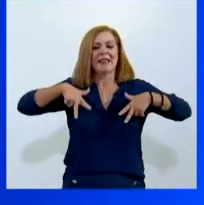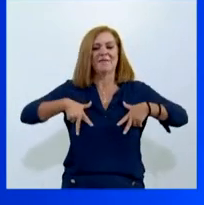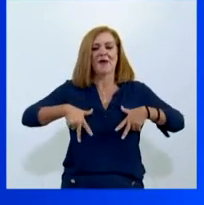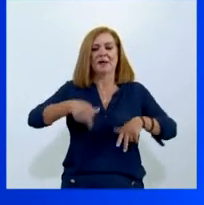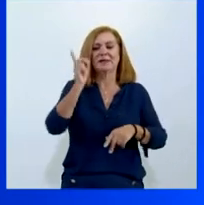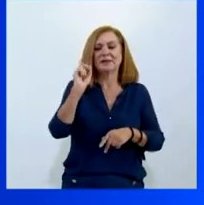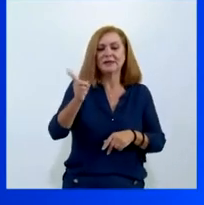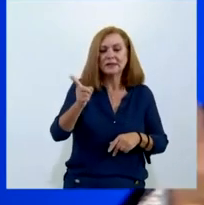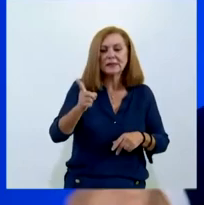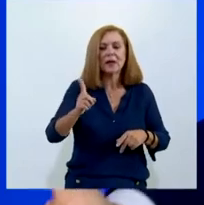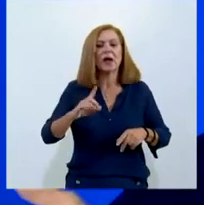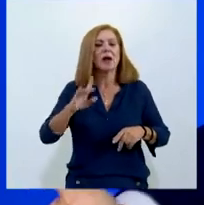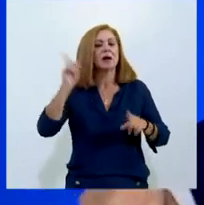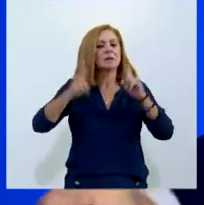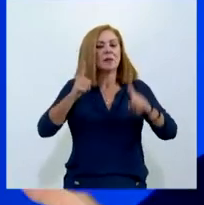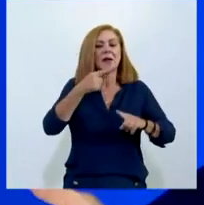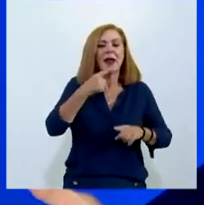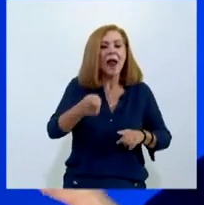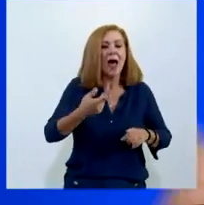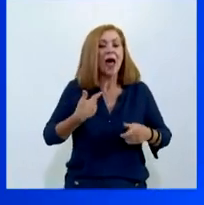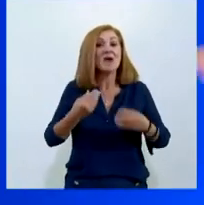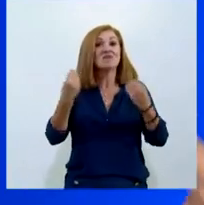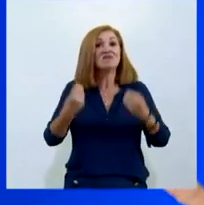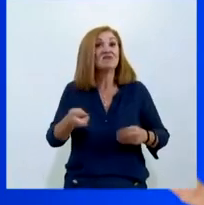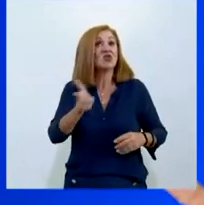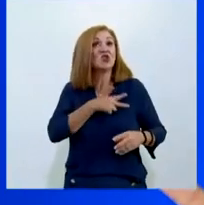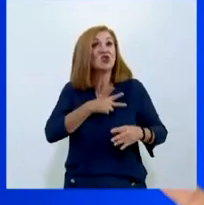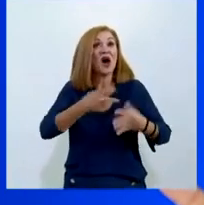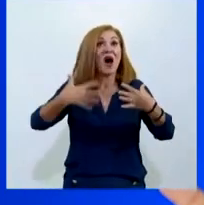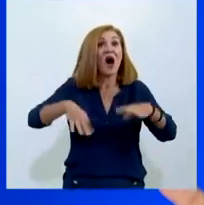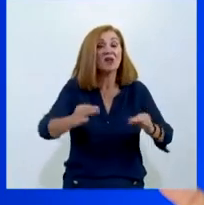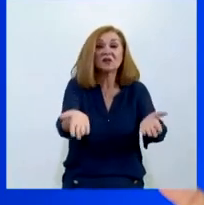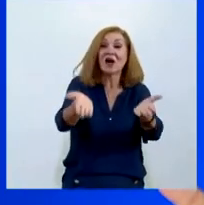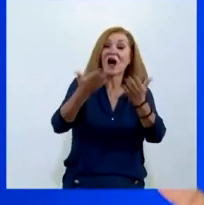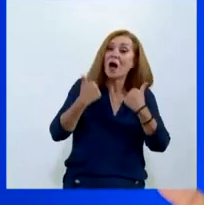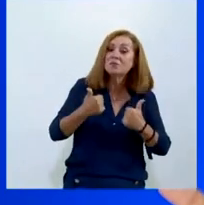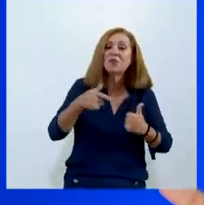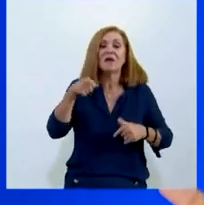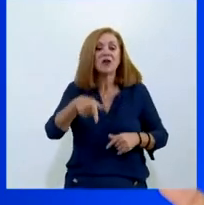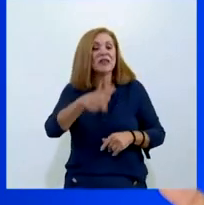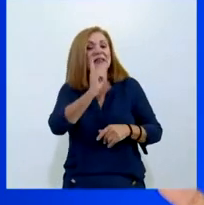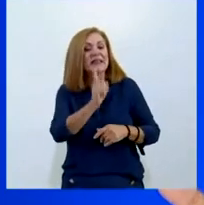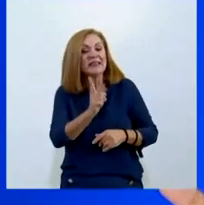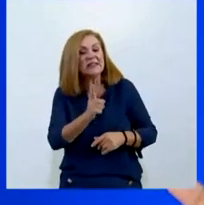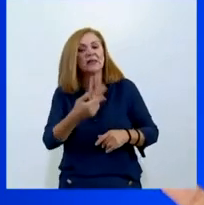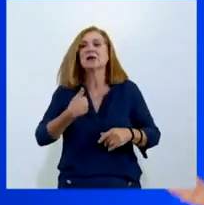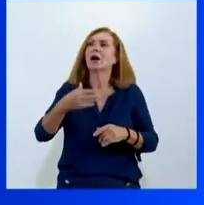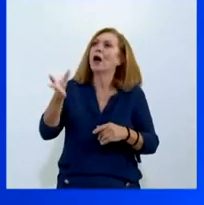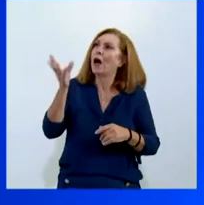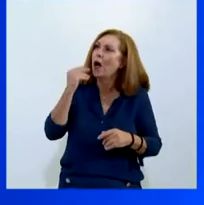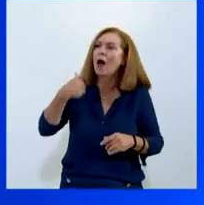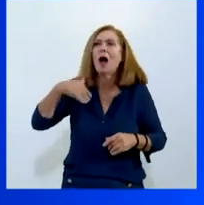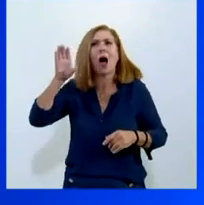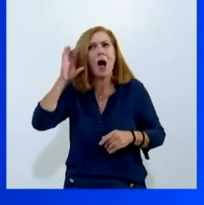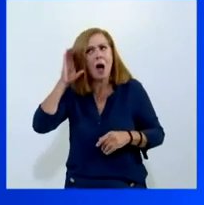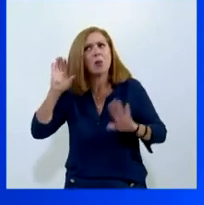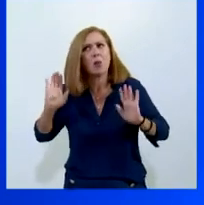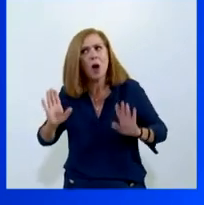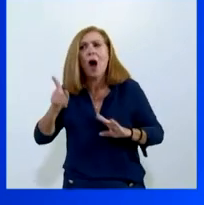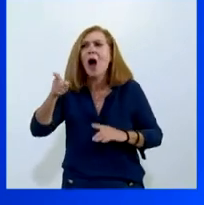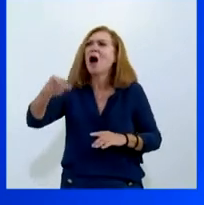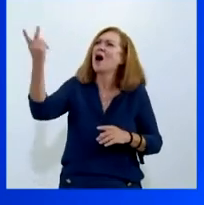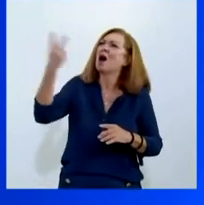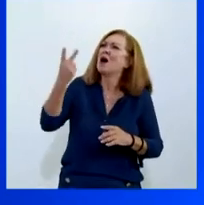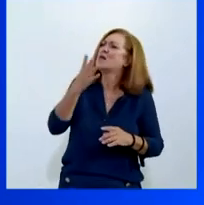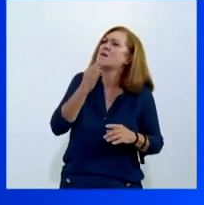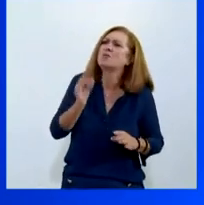ότι δεν ξεκινήσαμε καλά. Το είπα και χθες στην ομιλία. Ακούω αυτή την κριτική. Αλλά για πάμε να δούμε γιατί μας την προσάπτουν. Μας